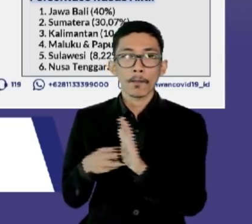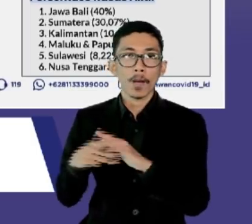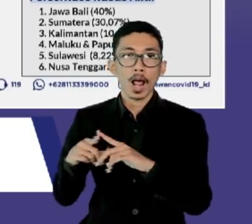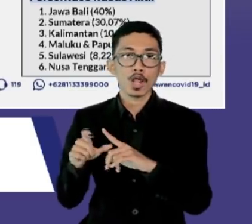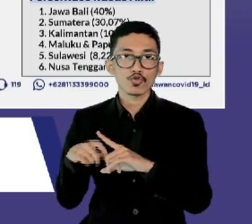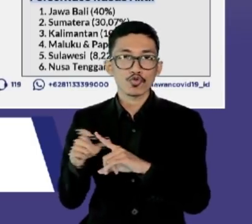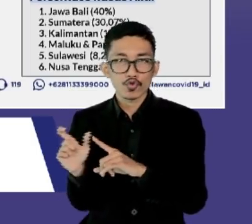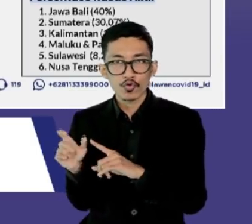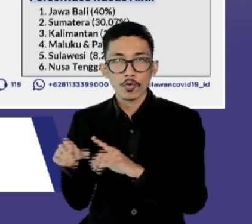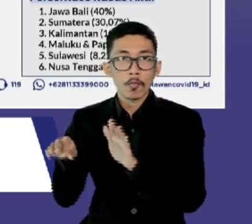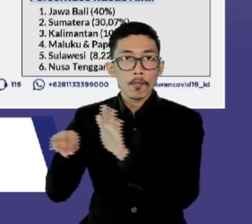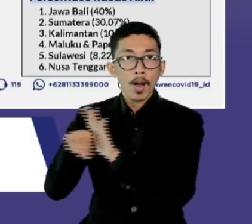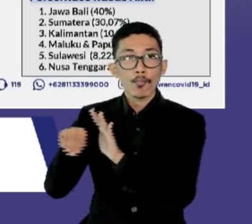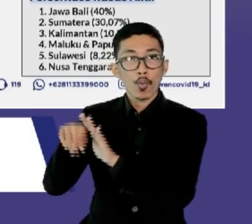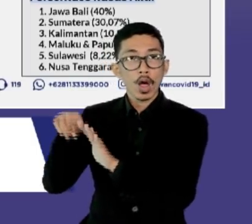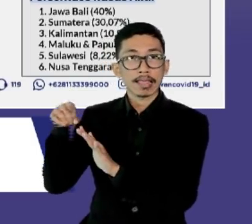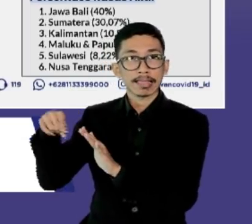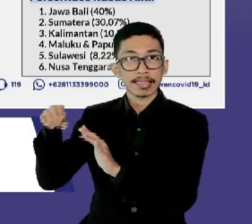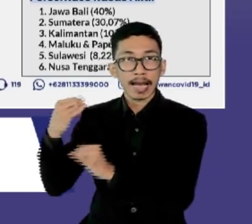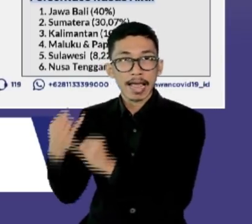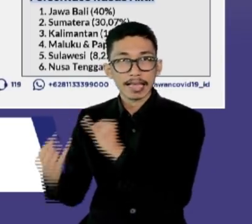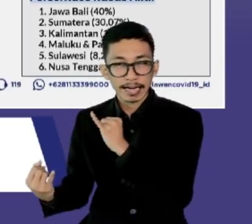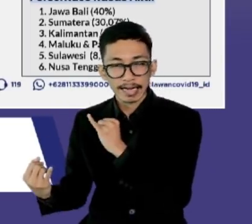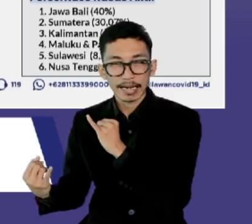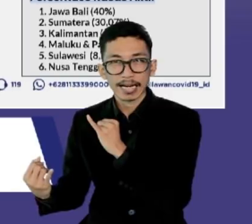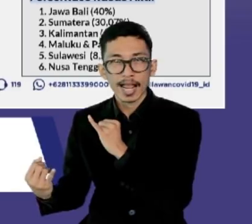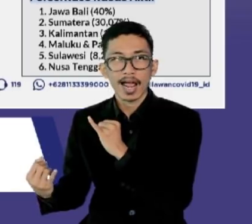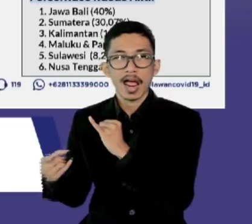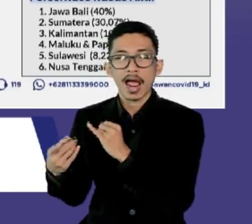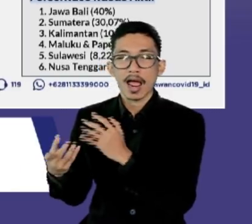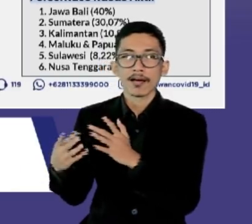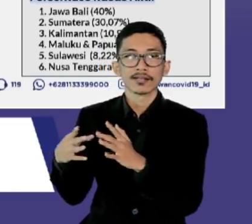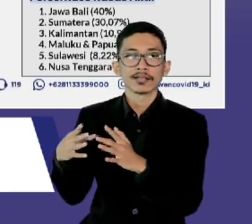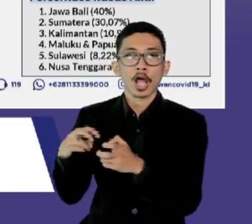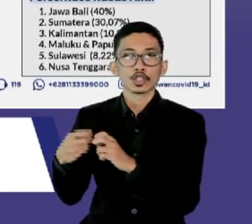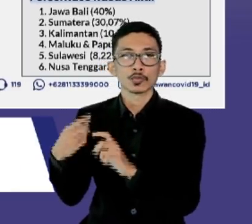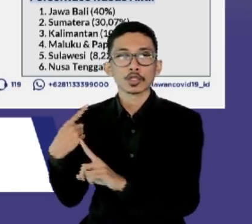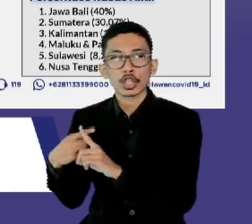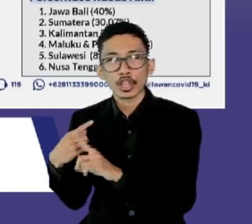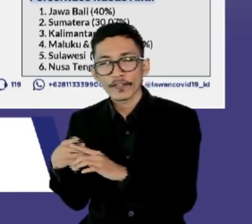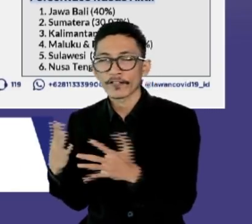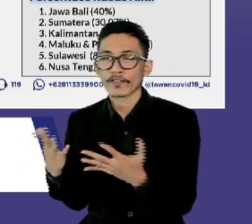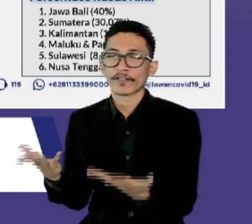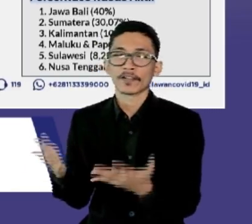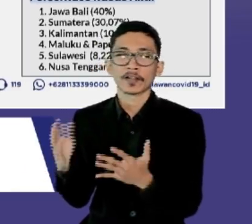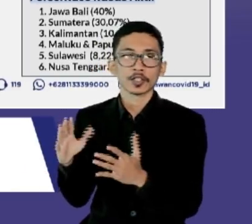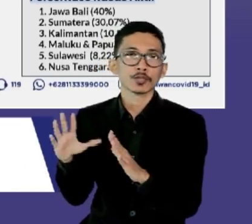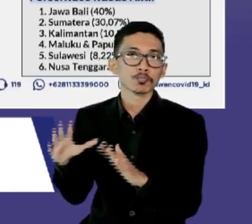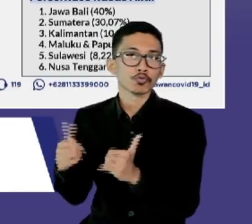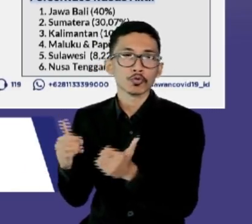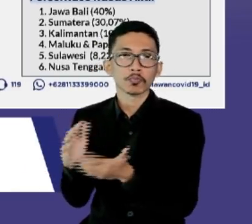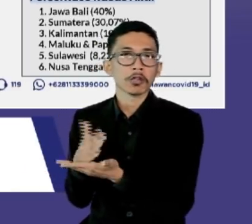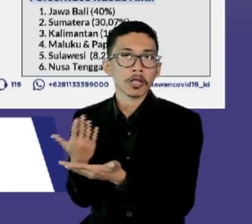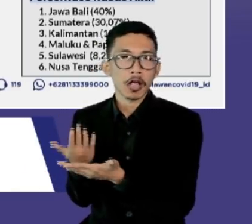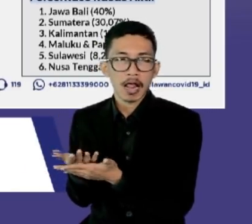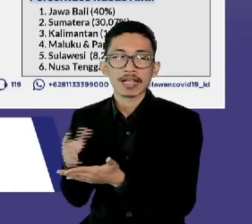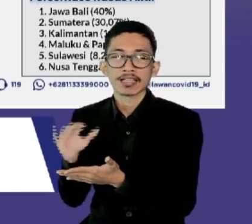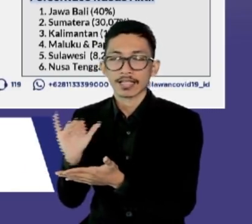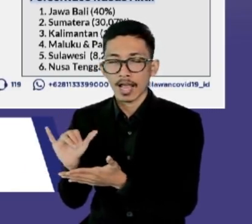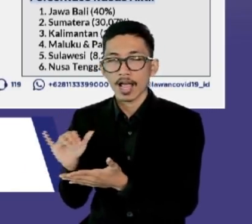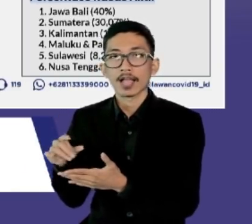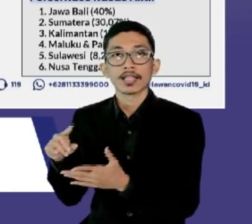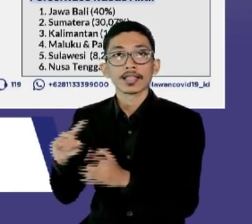berada di urutan terakhir, baik pada kasus positif, kesembuhan, dan kematian, namun kasus